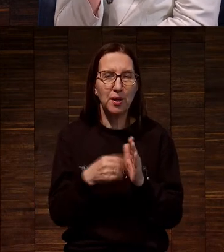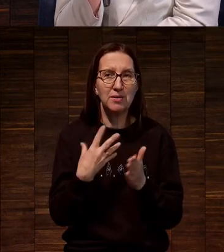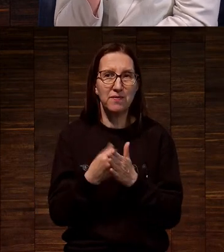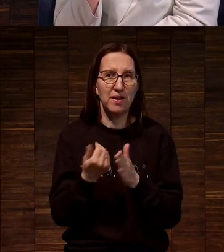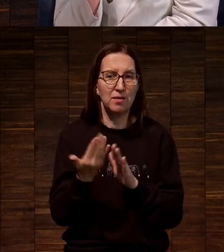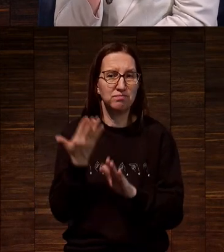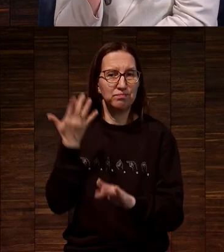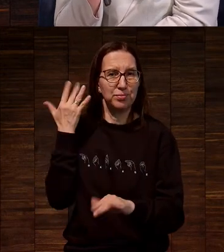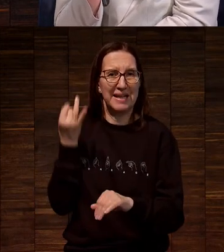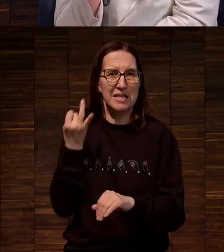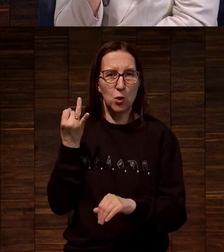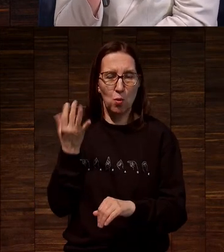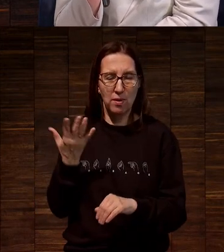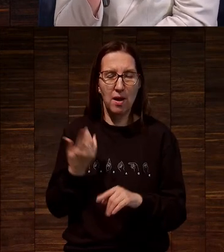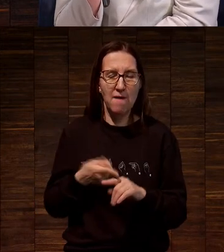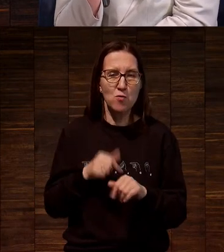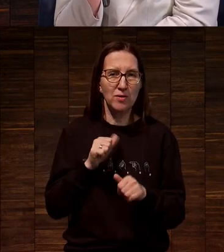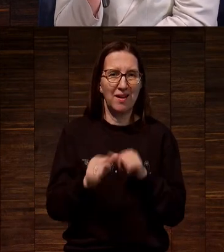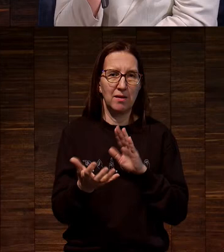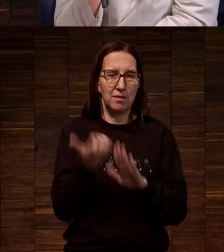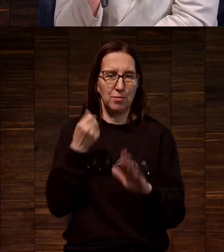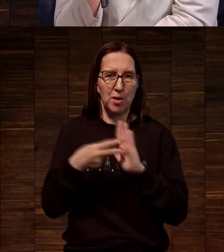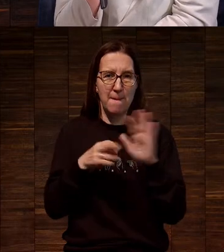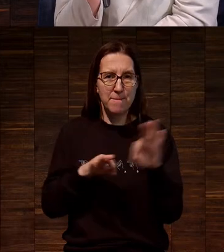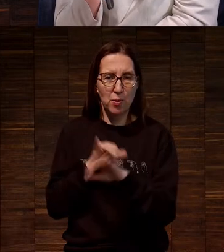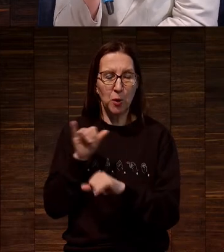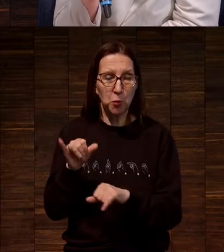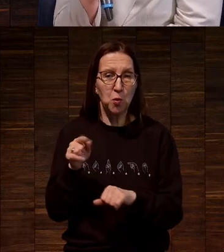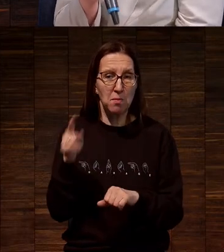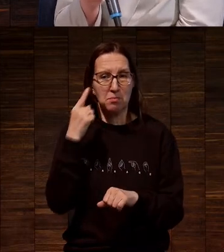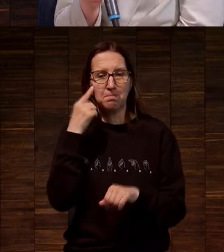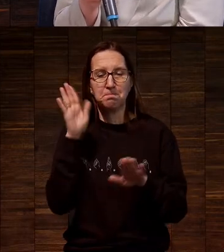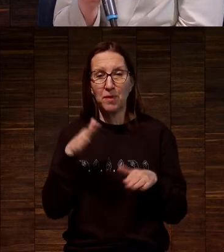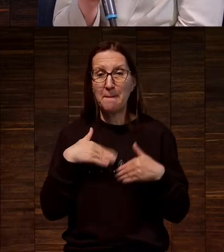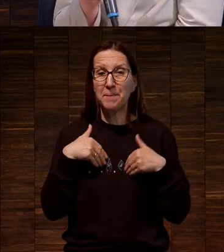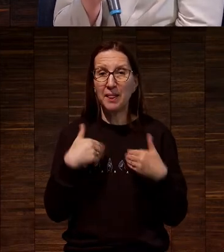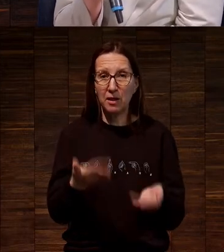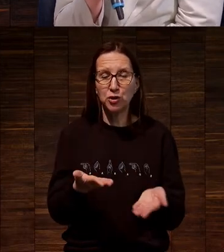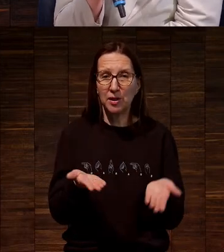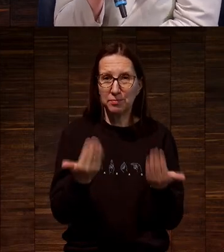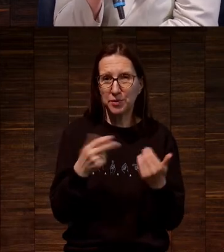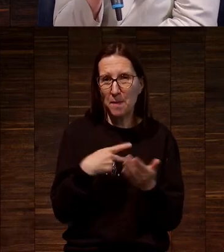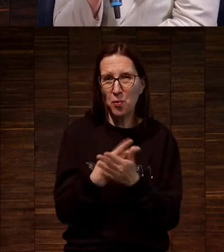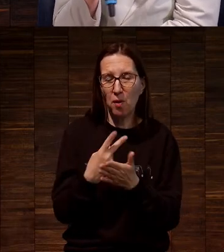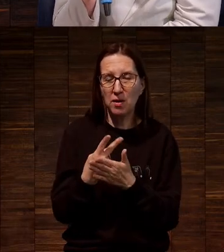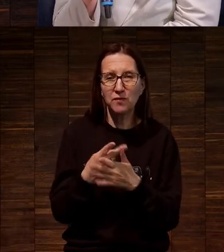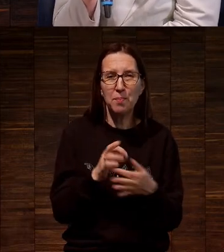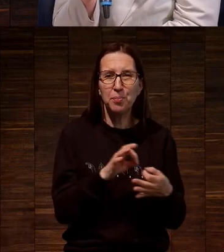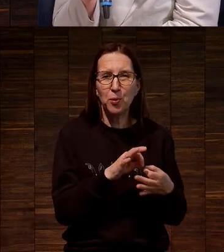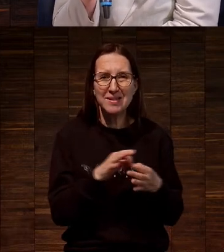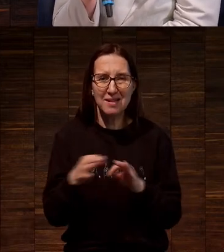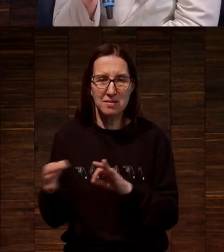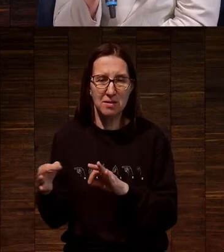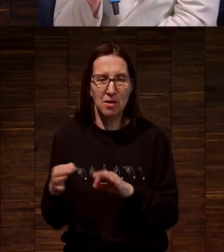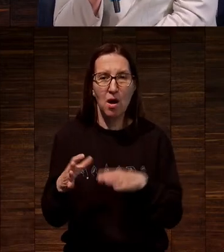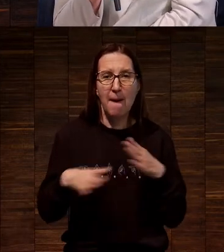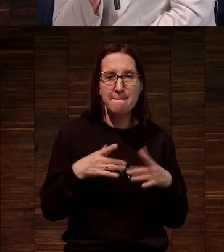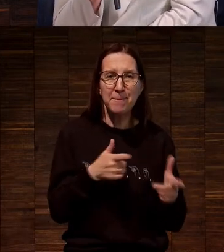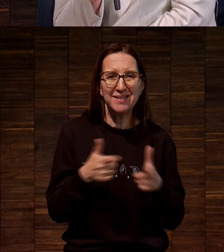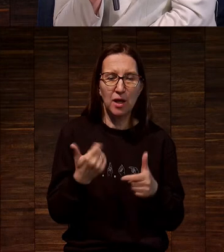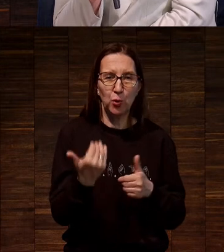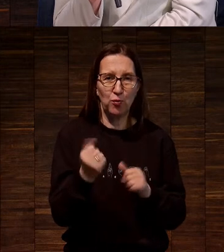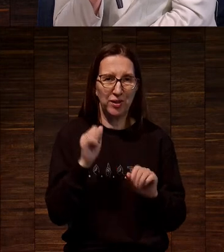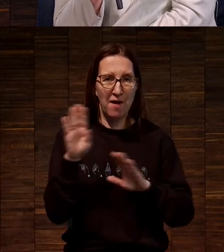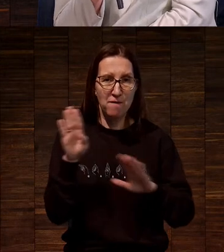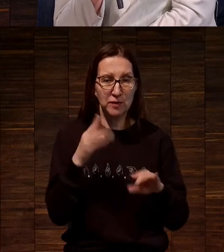историей. И мы предложили ей показать процесс подготовки